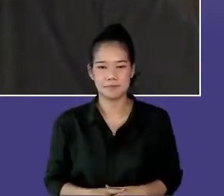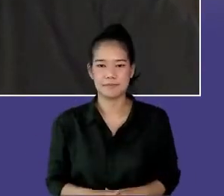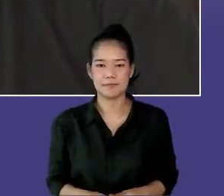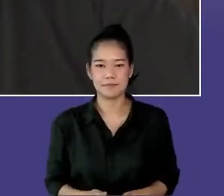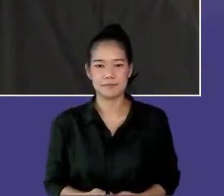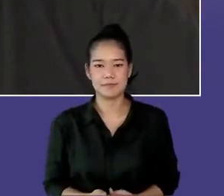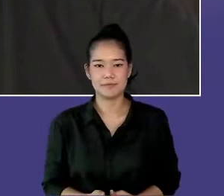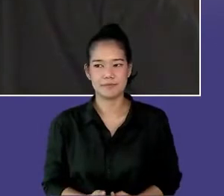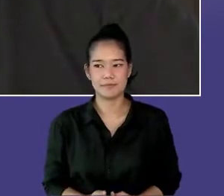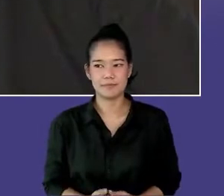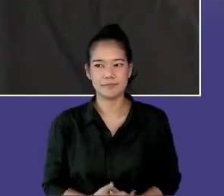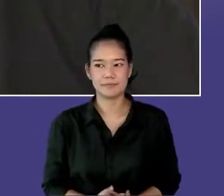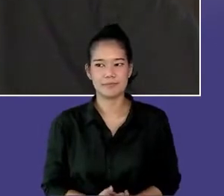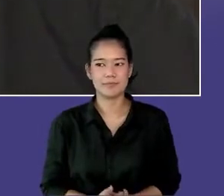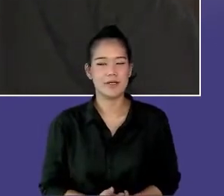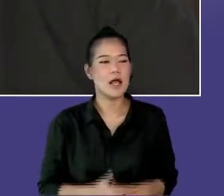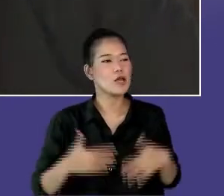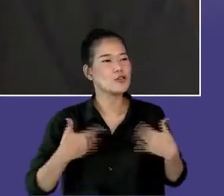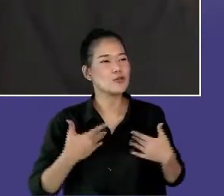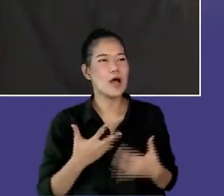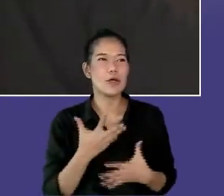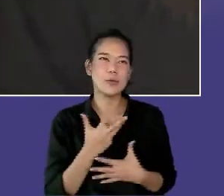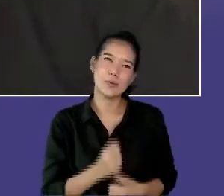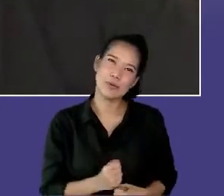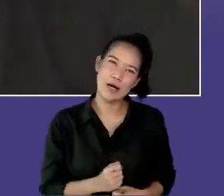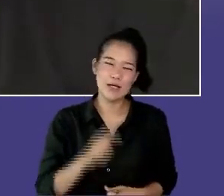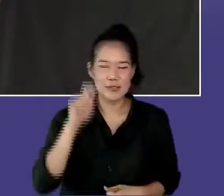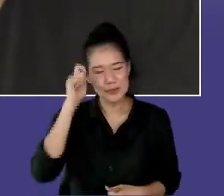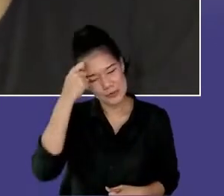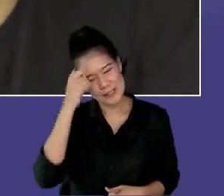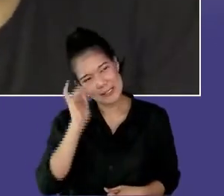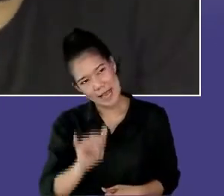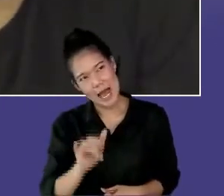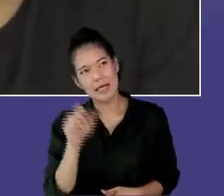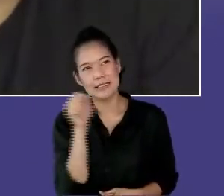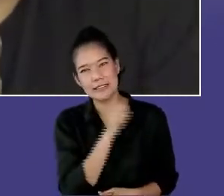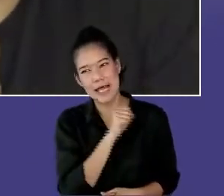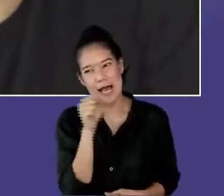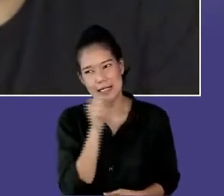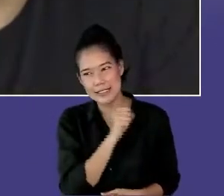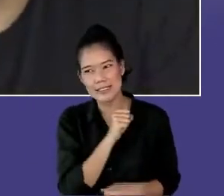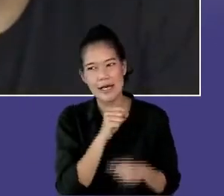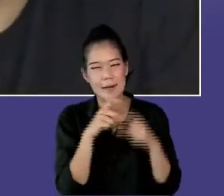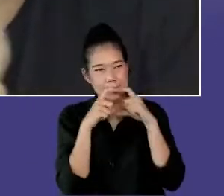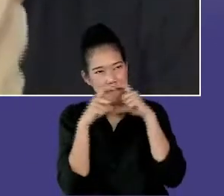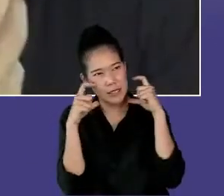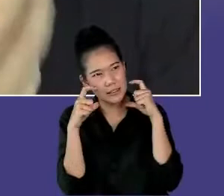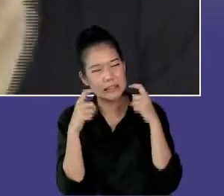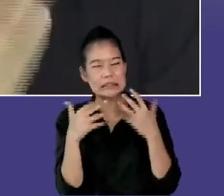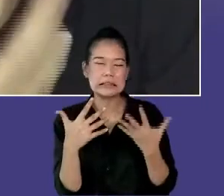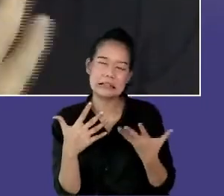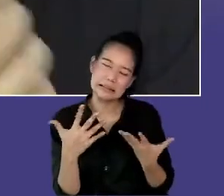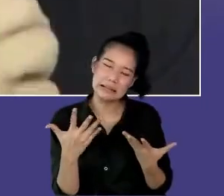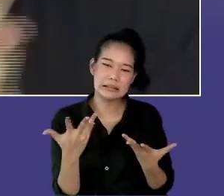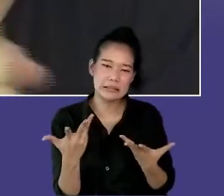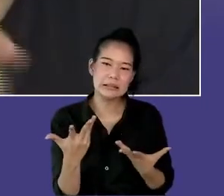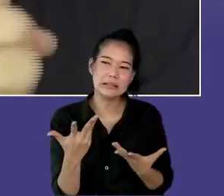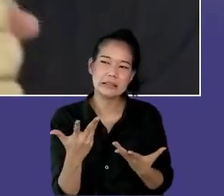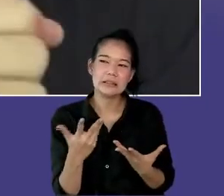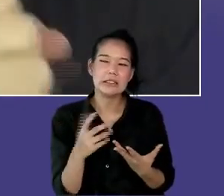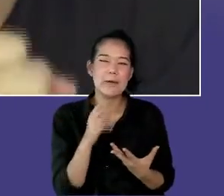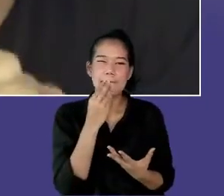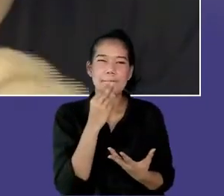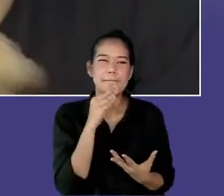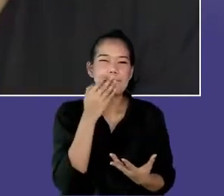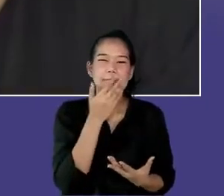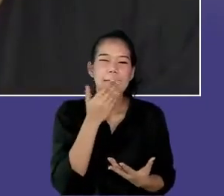Thomas? Ya, suka dukanya ya agak sulit sebenarnya kalau nyanyi nggak kalau nyanyi pakai masker tuh menurutnya kita